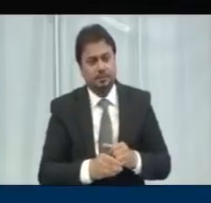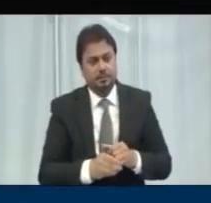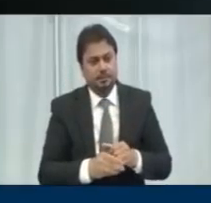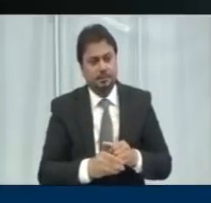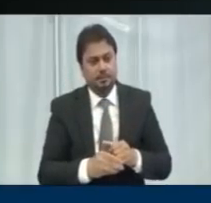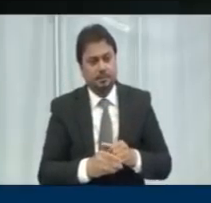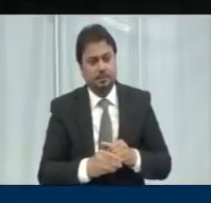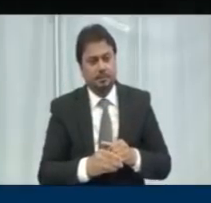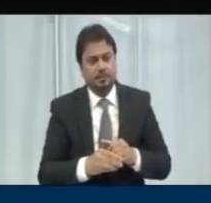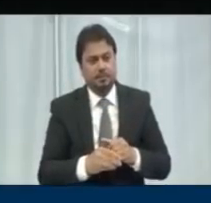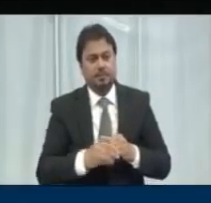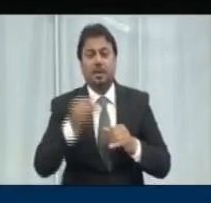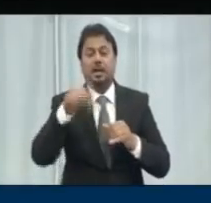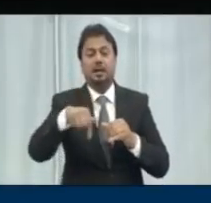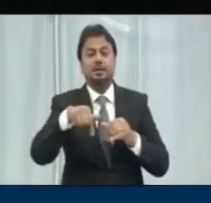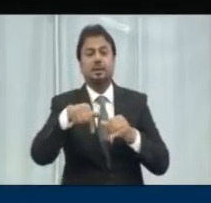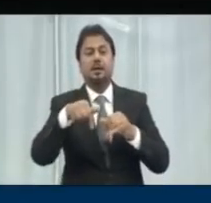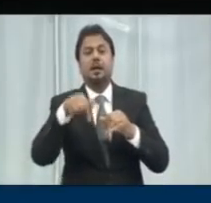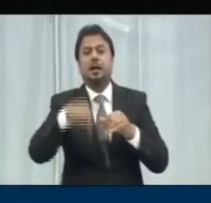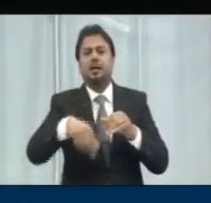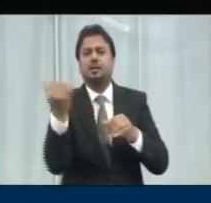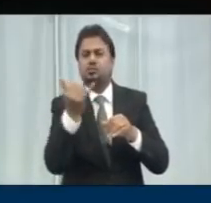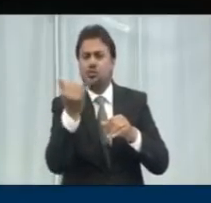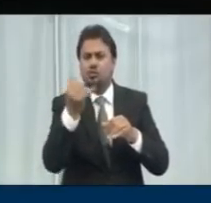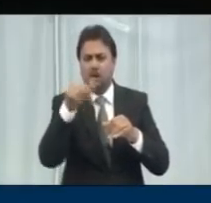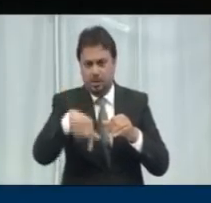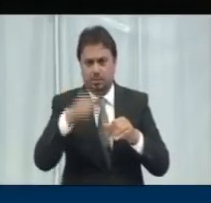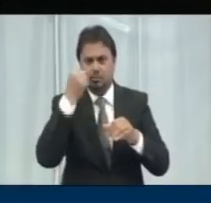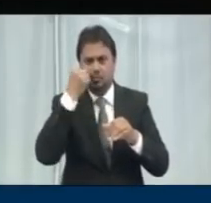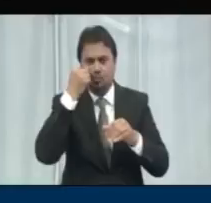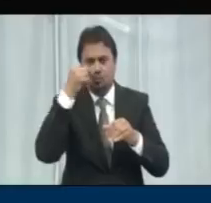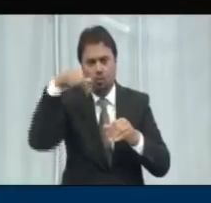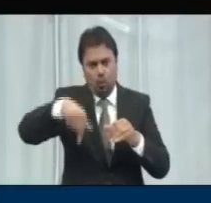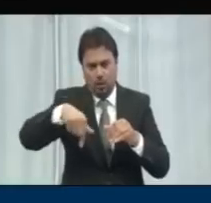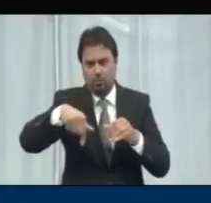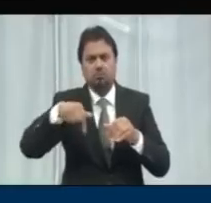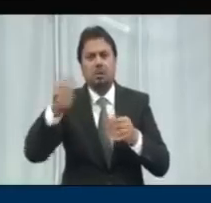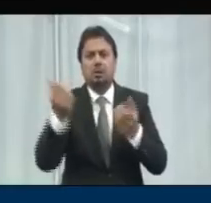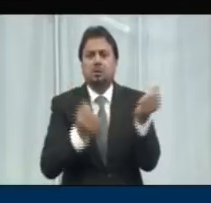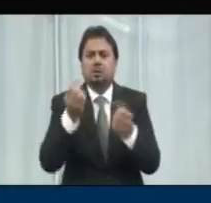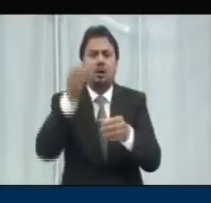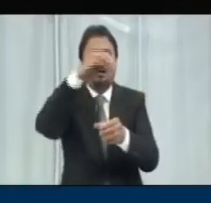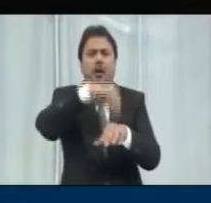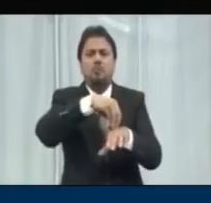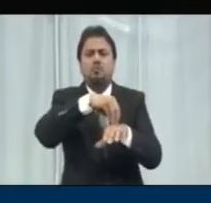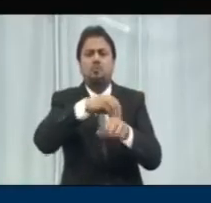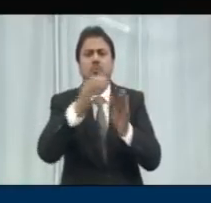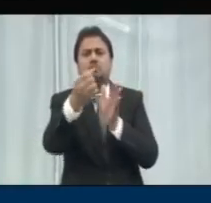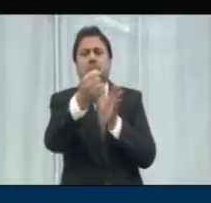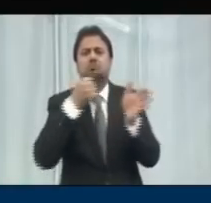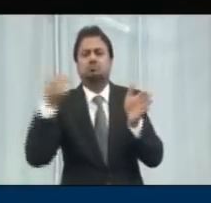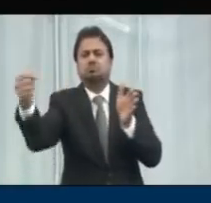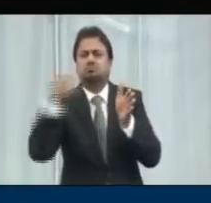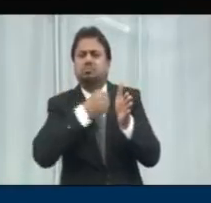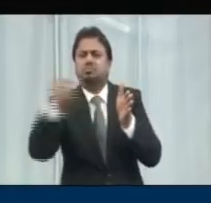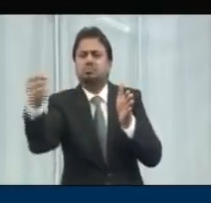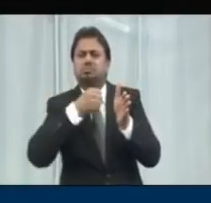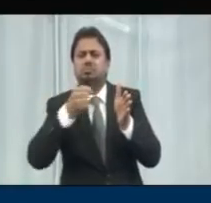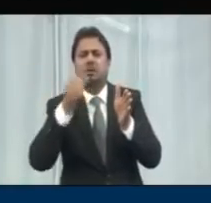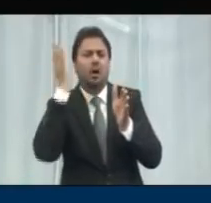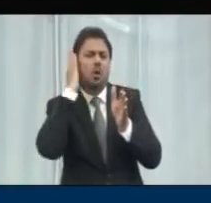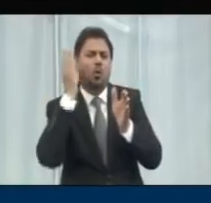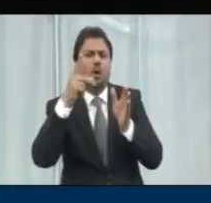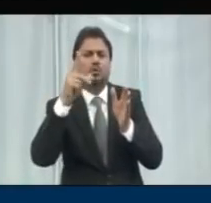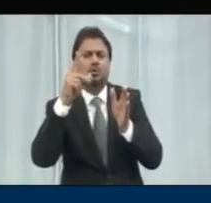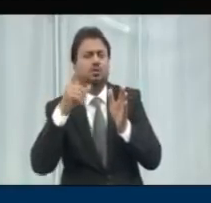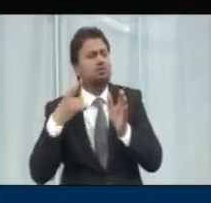بالطبع هنالك طبعا قطع الحركة، حركة المواطنين ما بين مدينة البصرة وبقية المحافظات لربما تكون